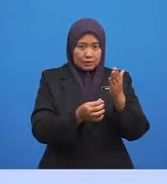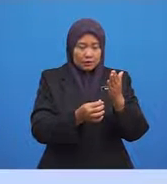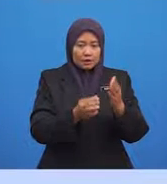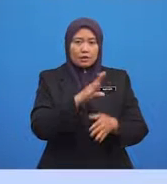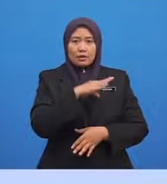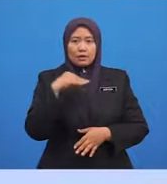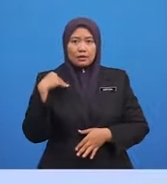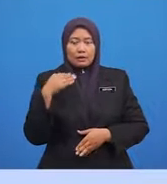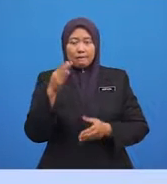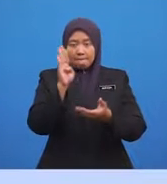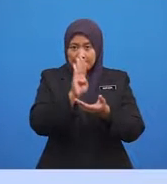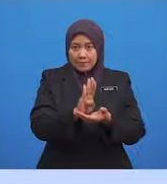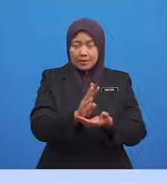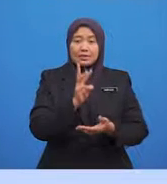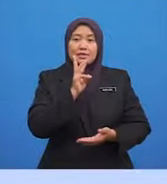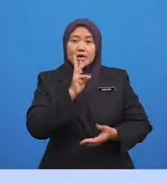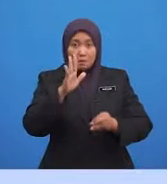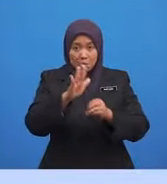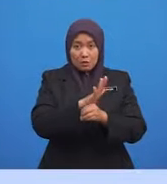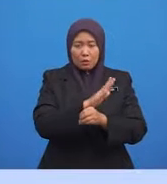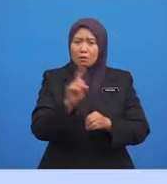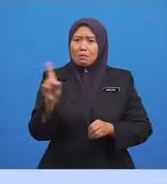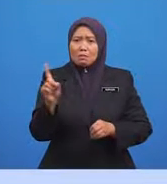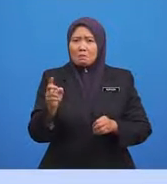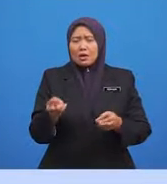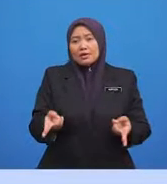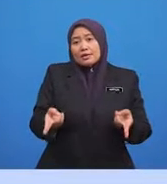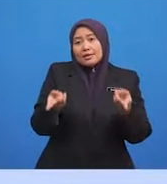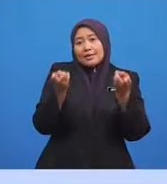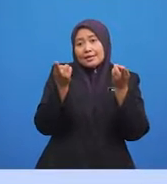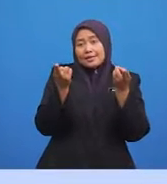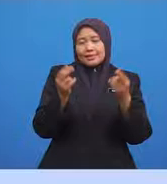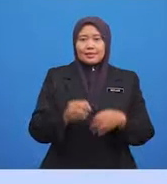mana satukah yang lebih ringan? Cuba jawab.